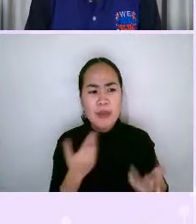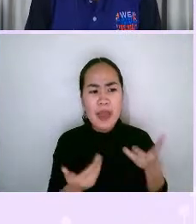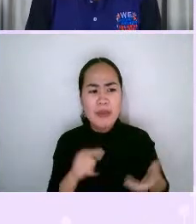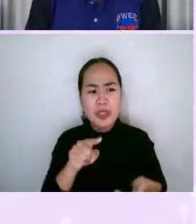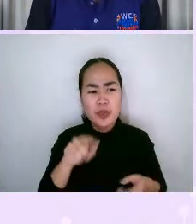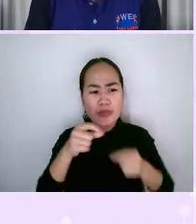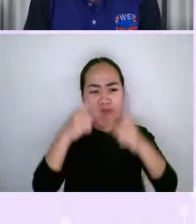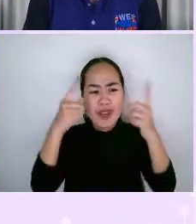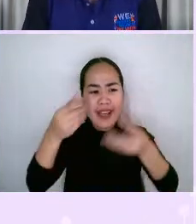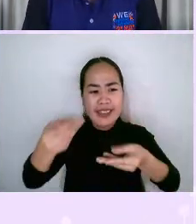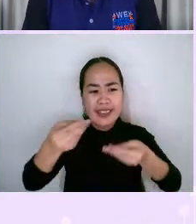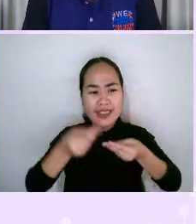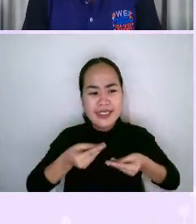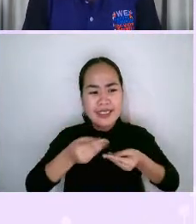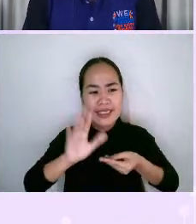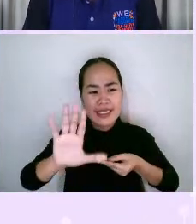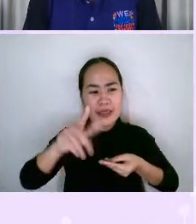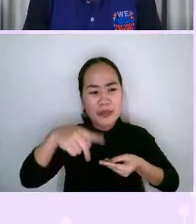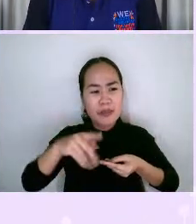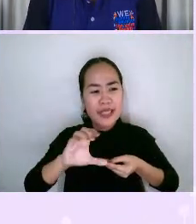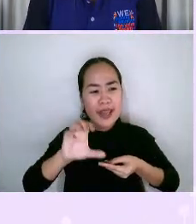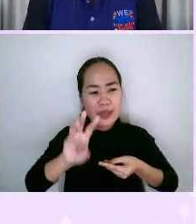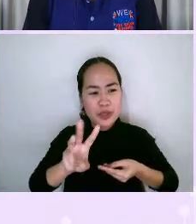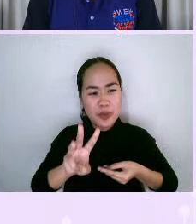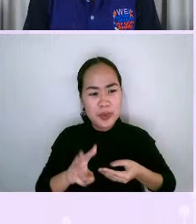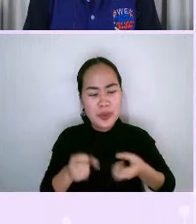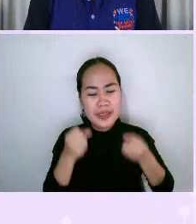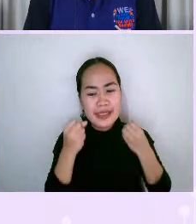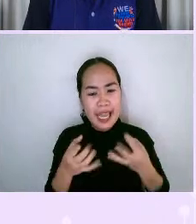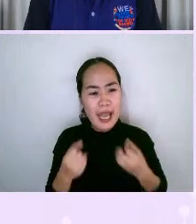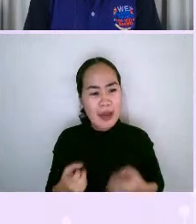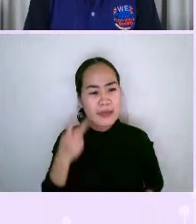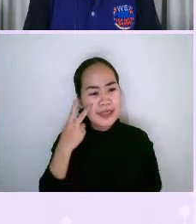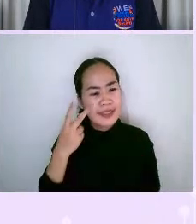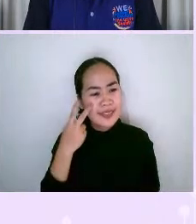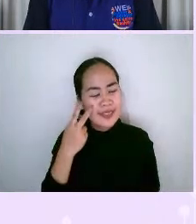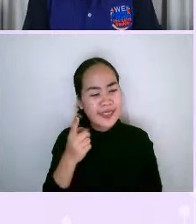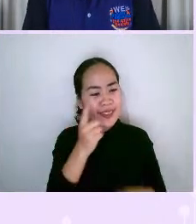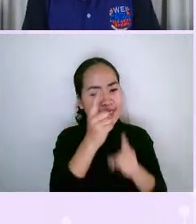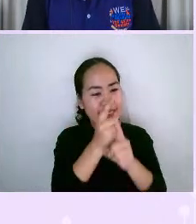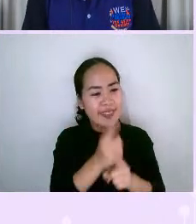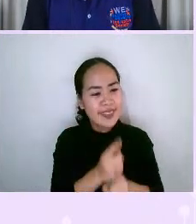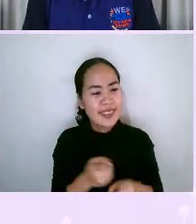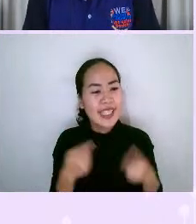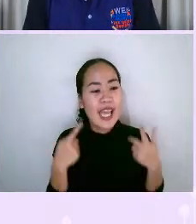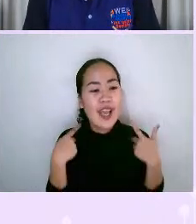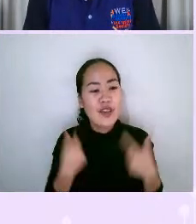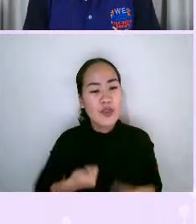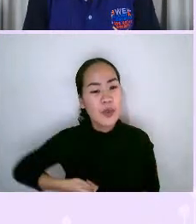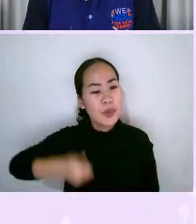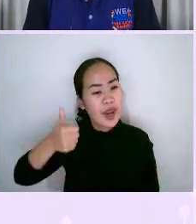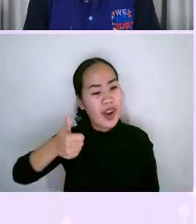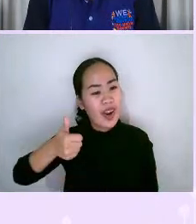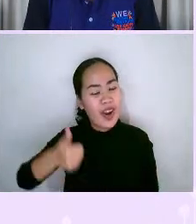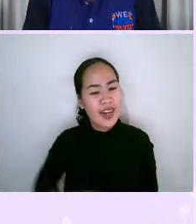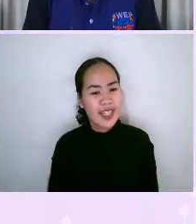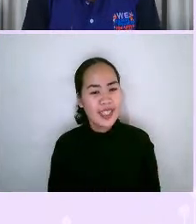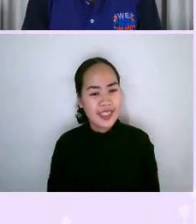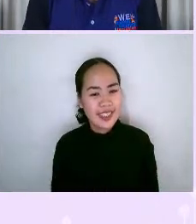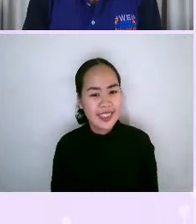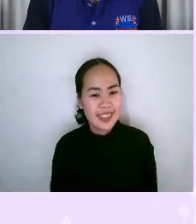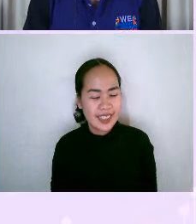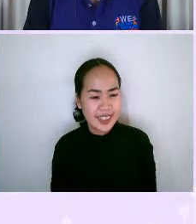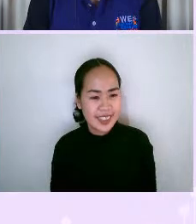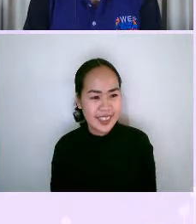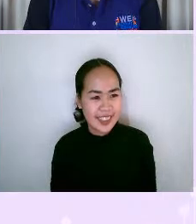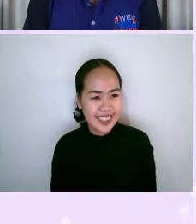from PCW. Ayan. Marami na po akong nakikitang tamang sagot. May winner na po tayo. Wala pa daw po.